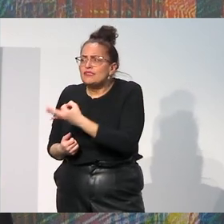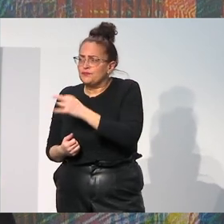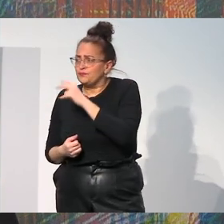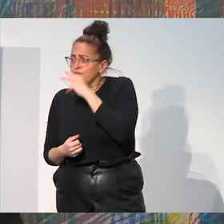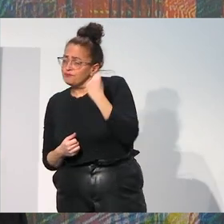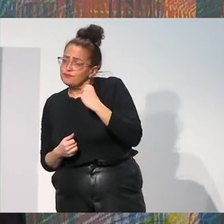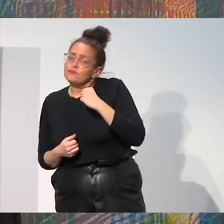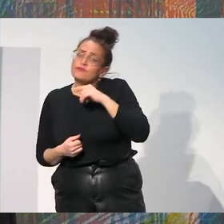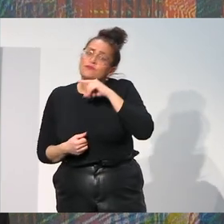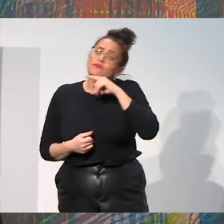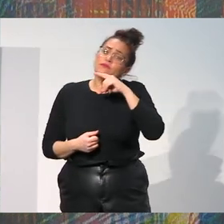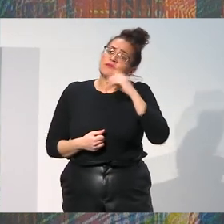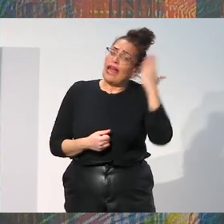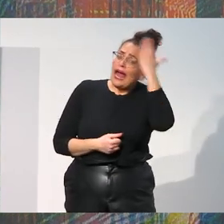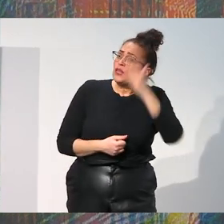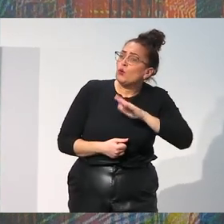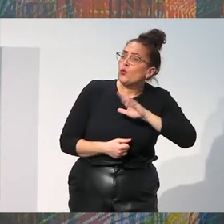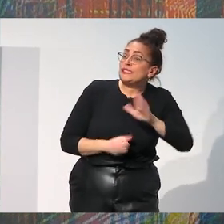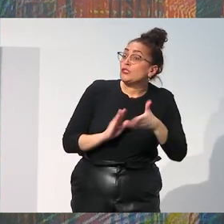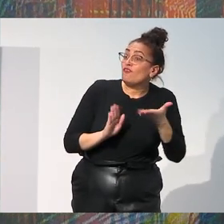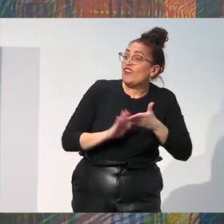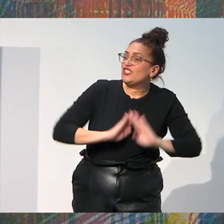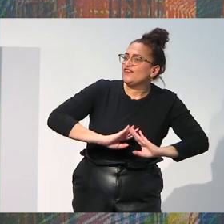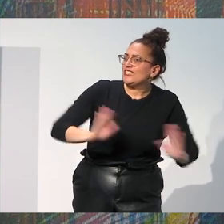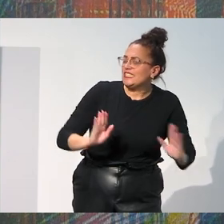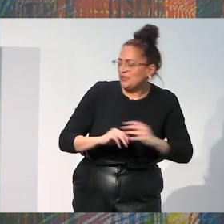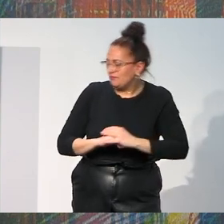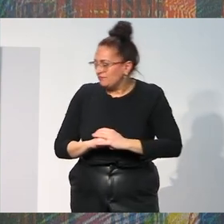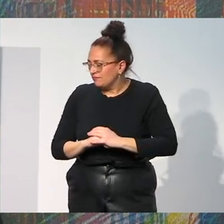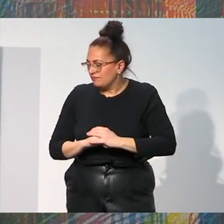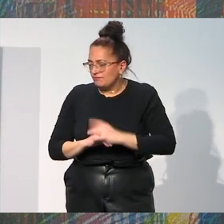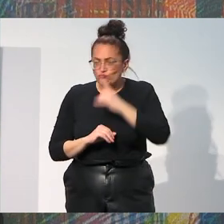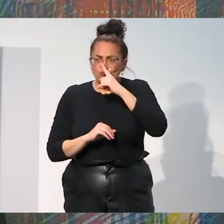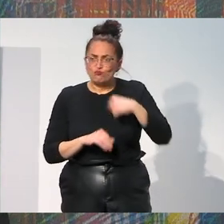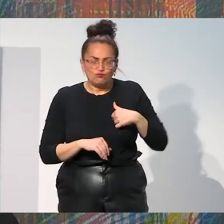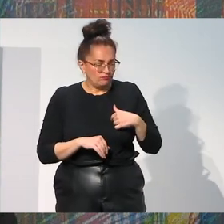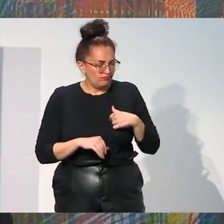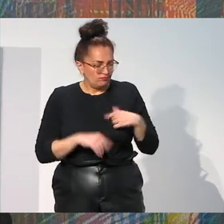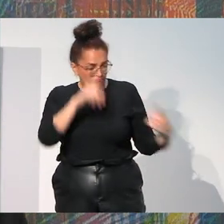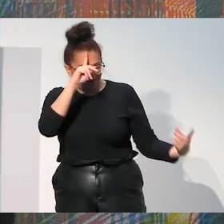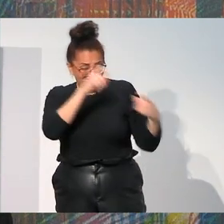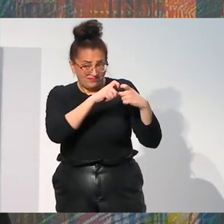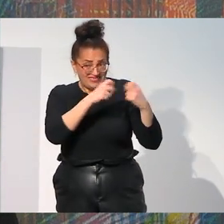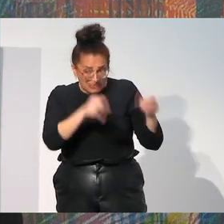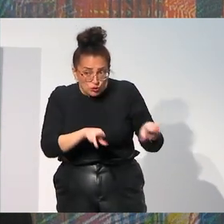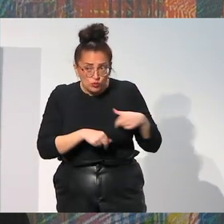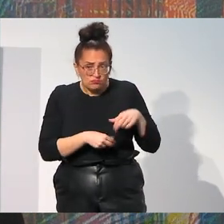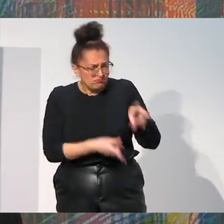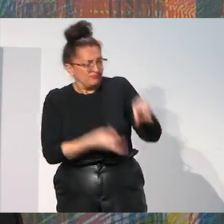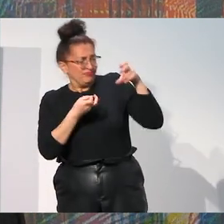de compagnie par est-ce qu'ils se comprennent bien ? Est-ce que ce qui se passe dans leur tête, c'est la même chose ? Est-ce qu'ils se trompent pas,